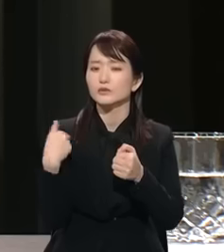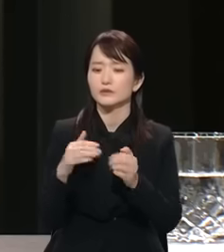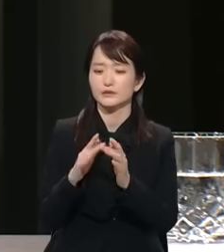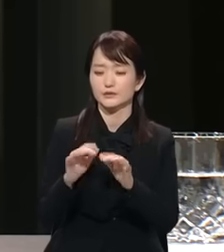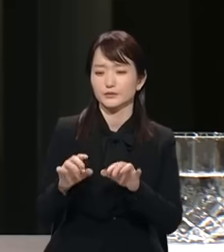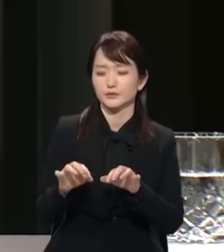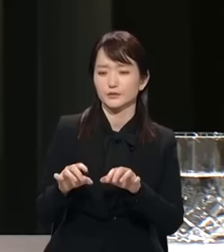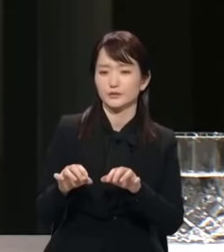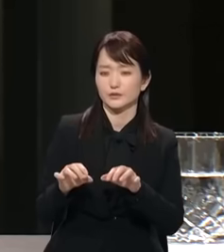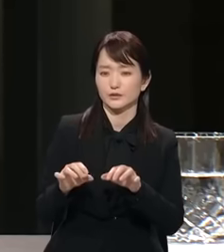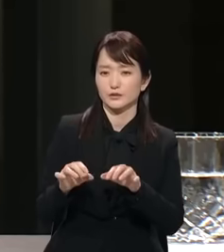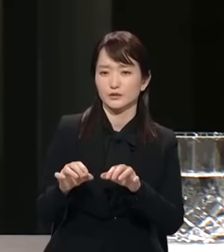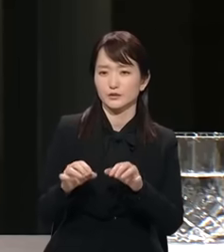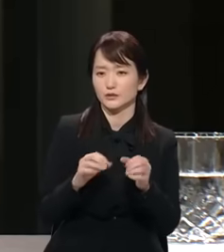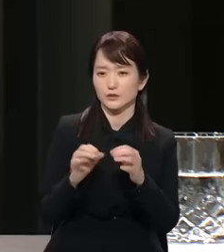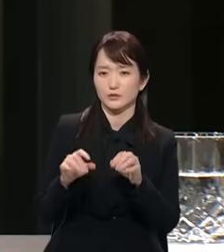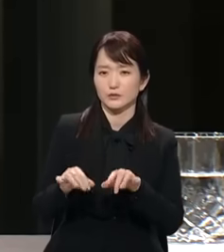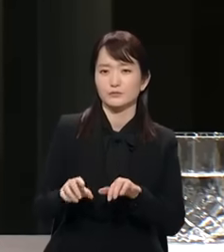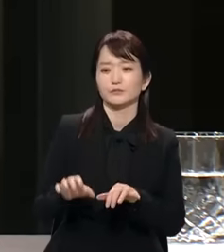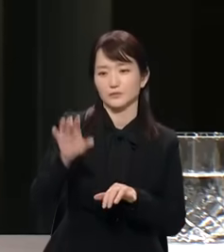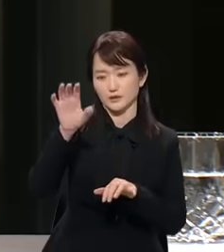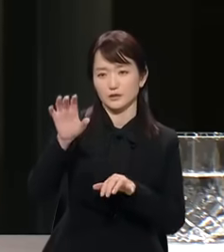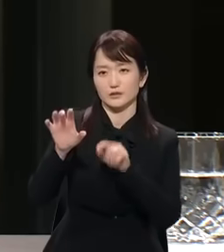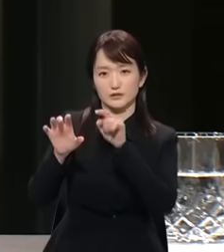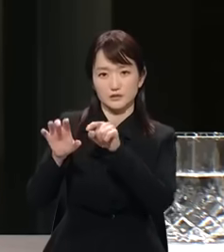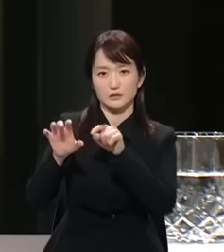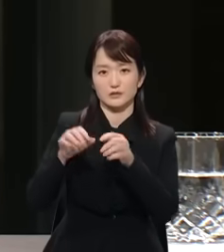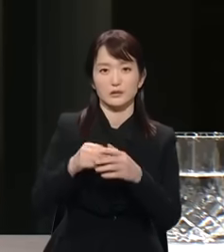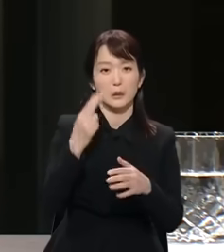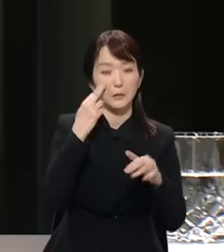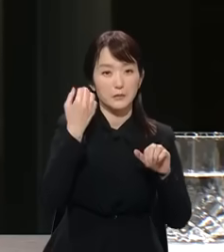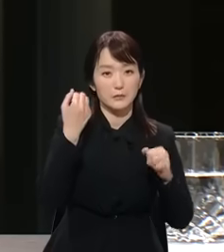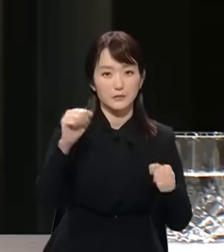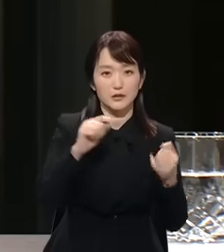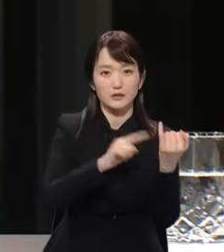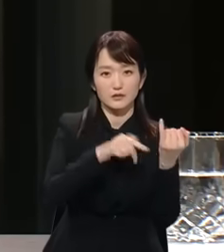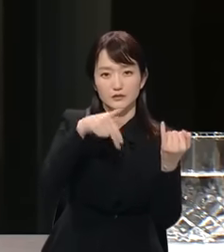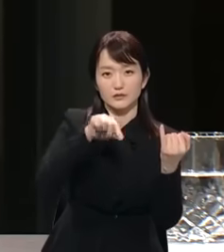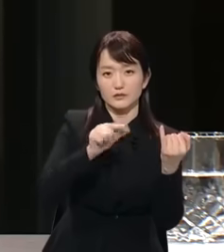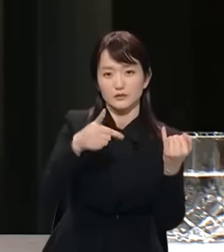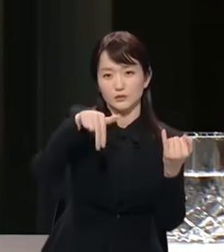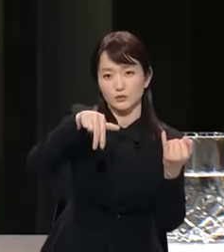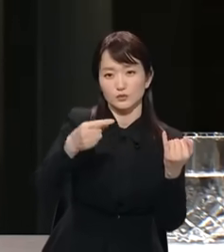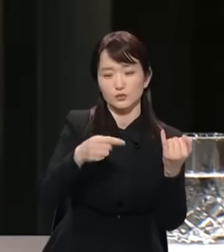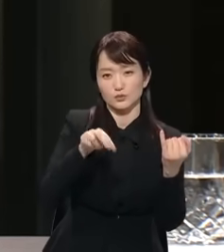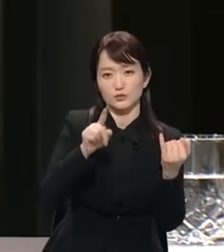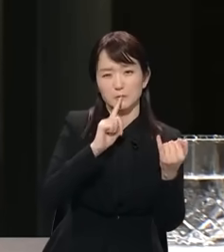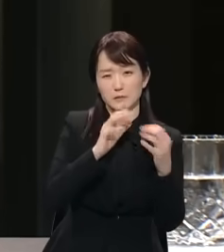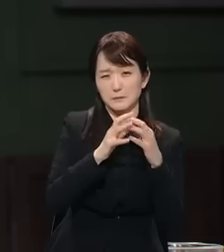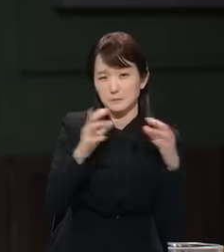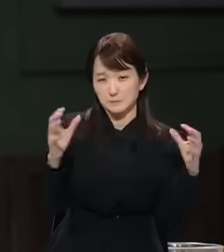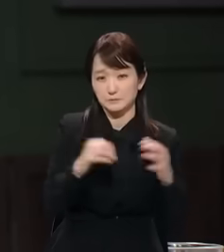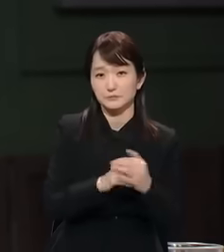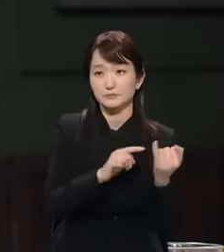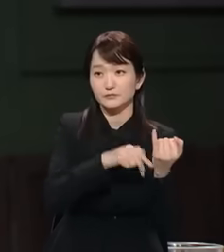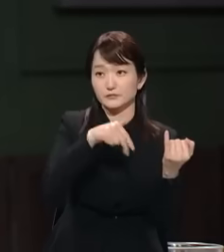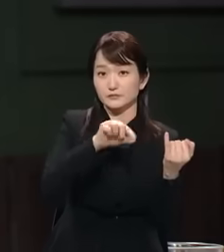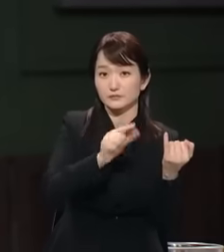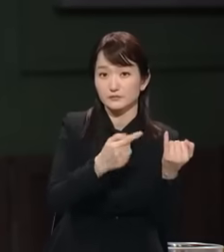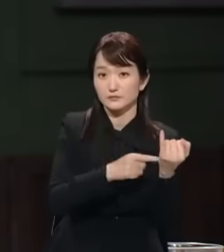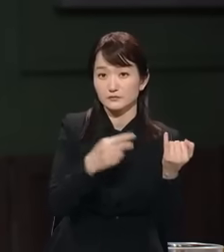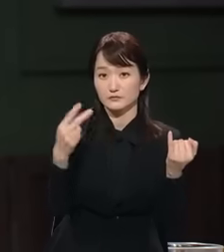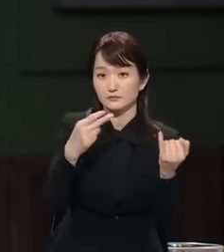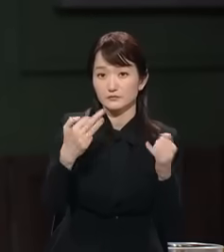커뮤니티의 전종서 씨 배우 전종서 씨에 관한 얘기로 오늘 하루 종일 시끄러웠습니다네 일단 배우 전종서 씨 같은 경우에는요